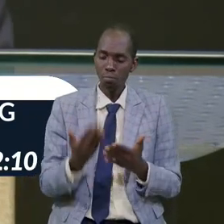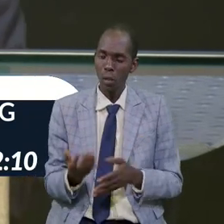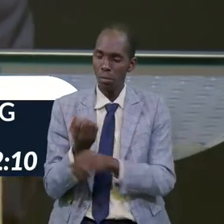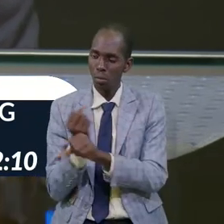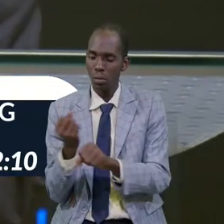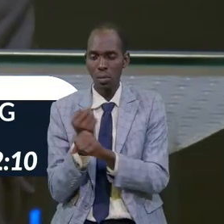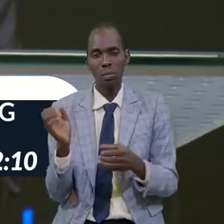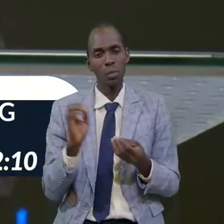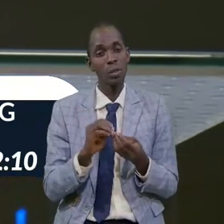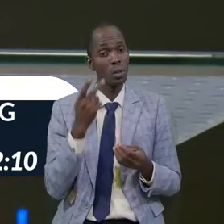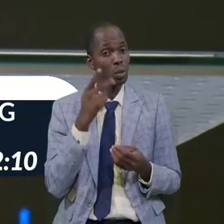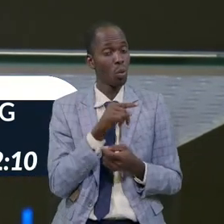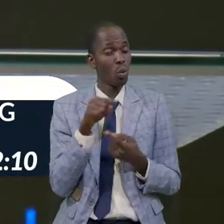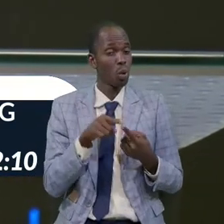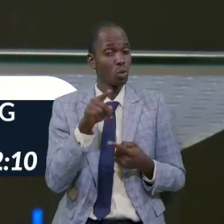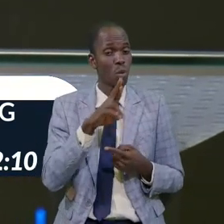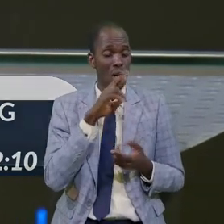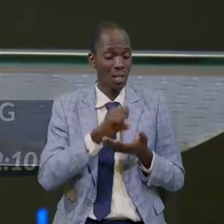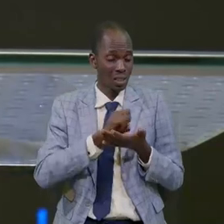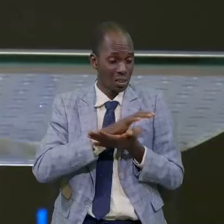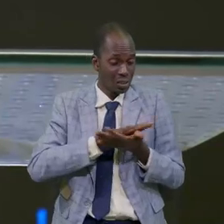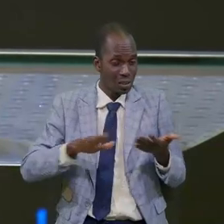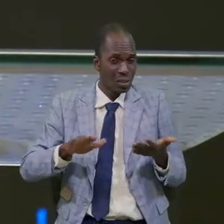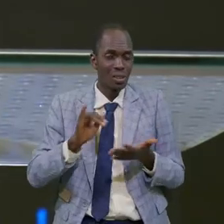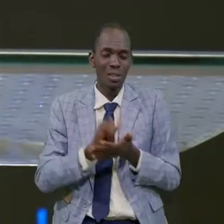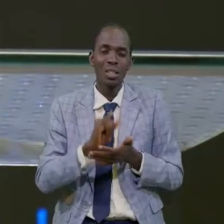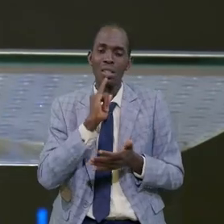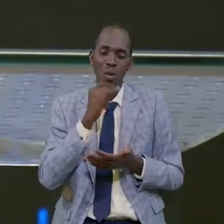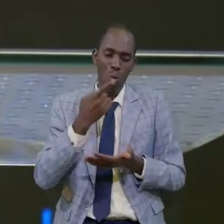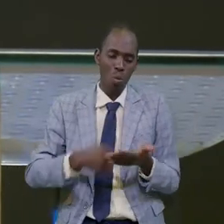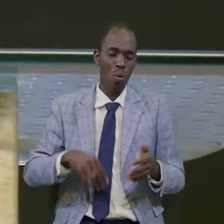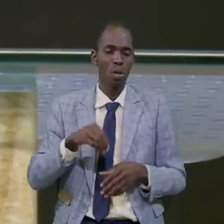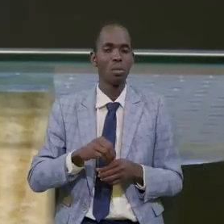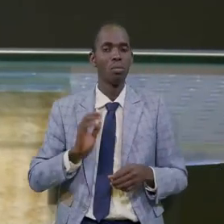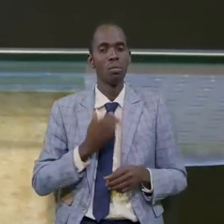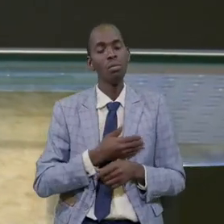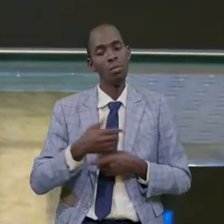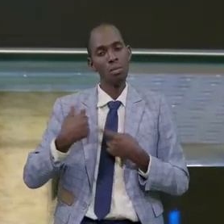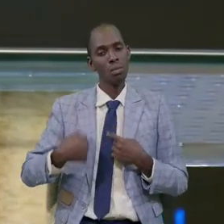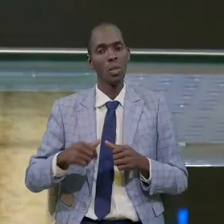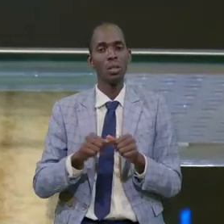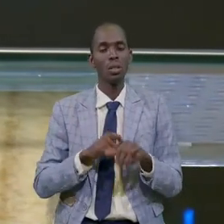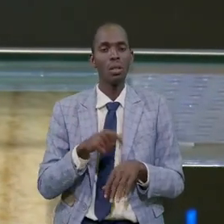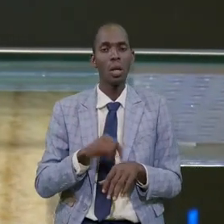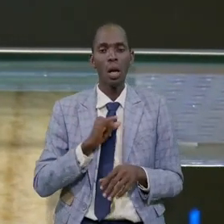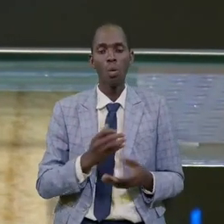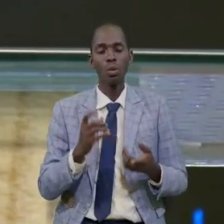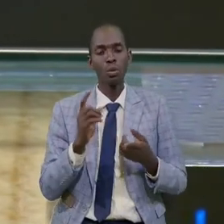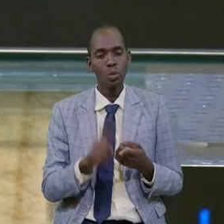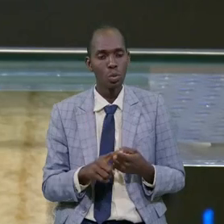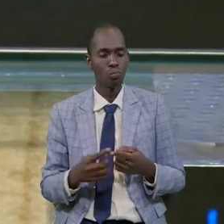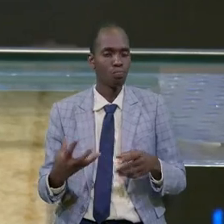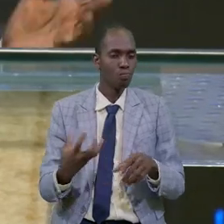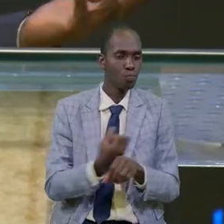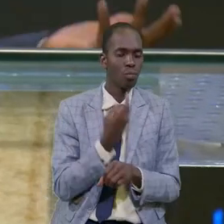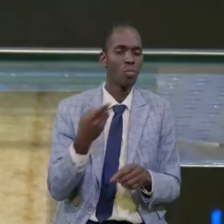Ouais, lorsque nous sommes sanctifiés, alors c'est ce qui est dans notre cœur à tout moment, je vais vouloir les gagner au